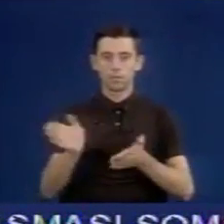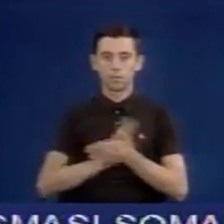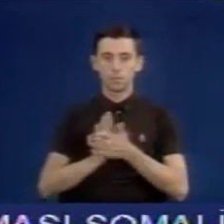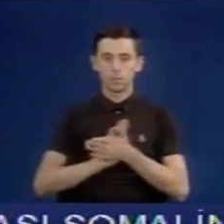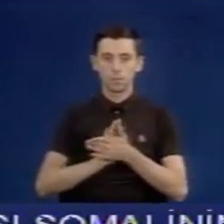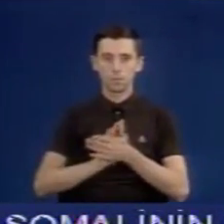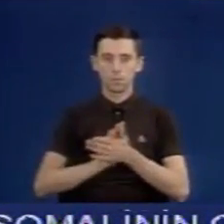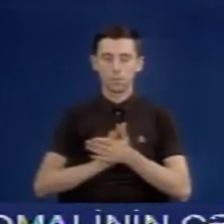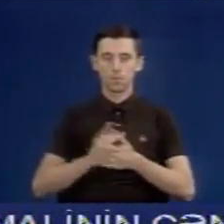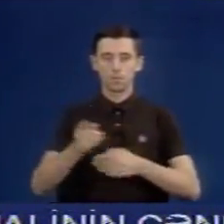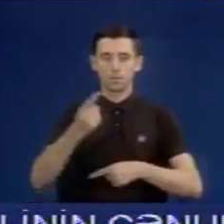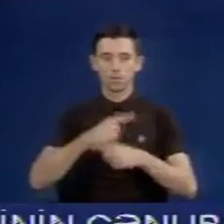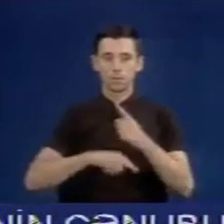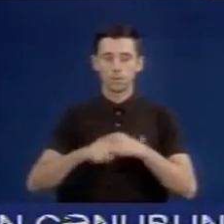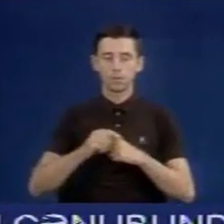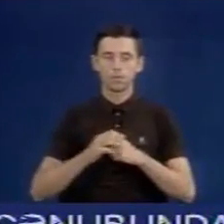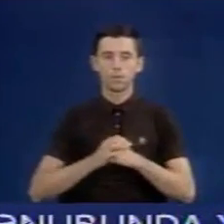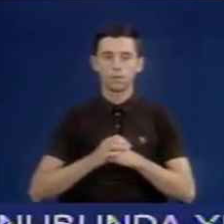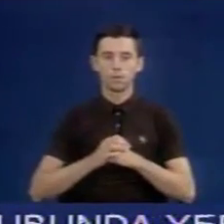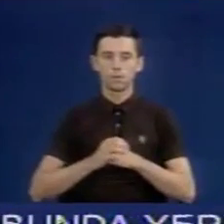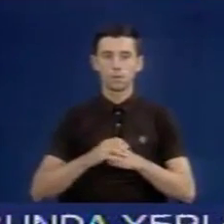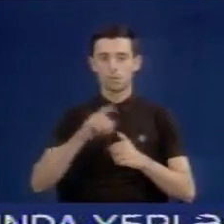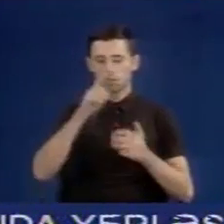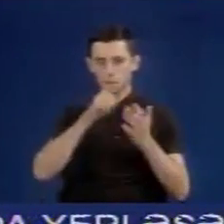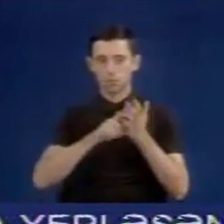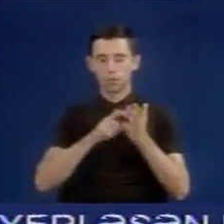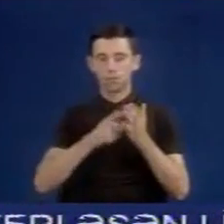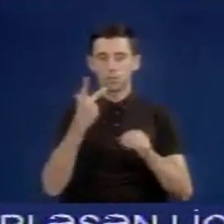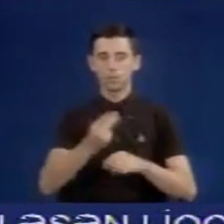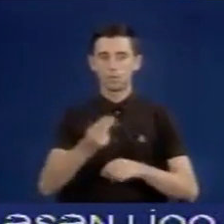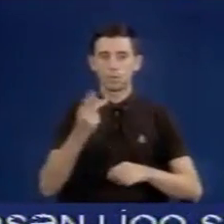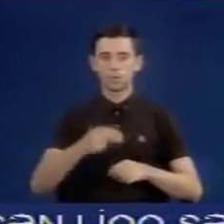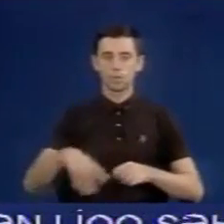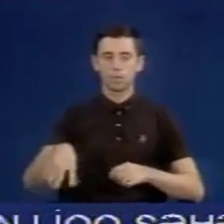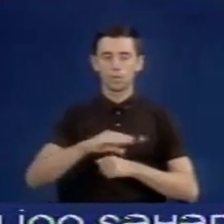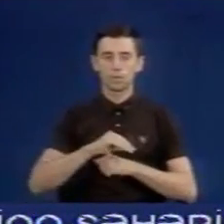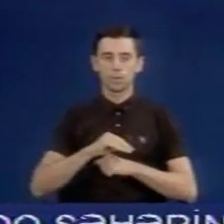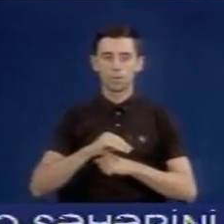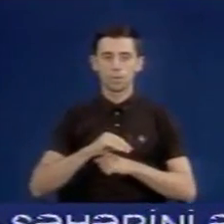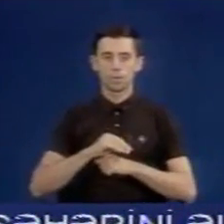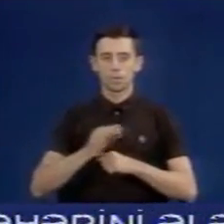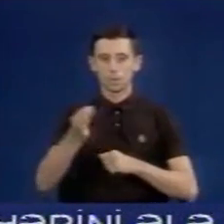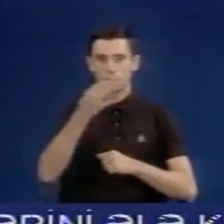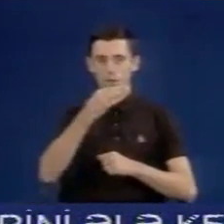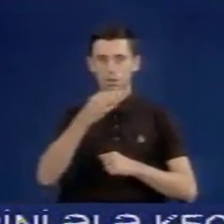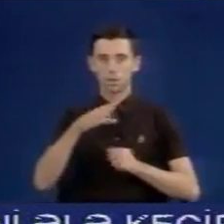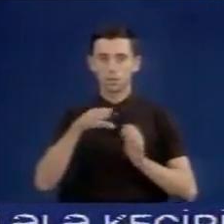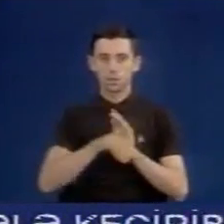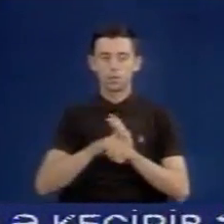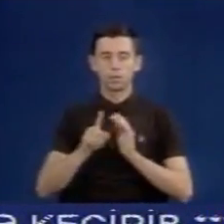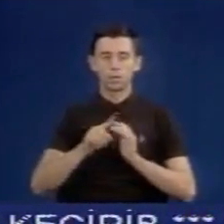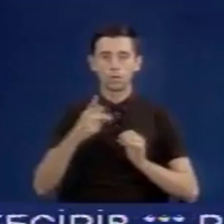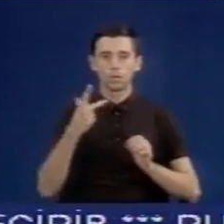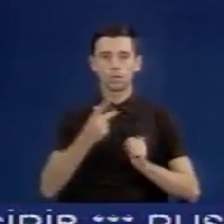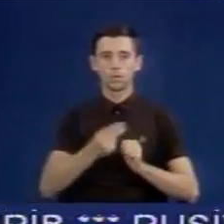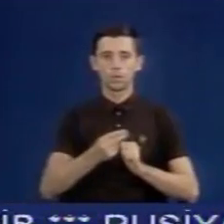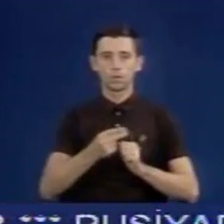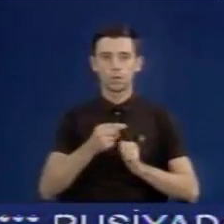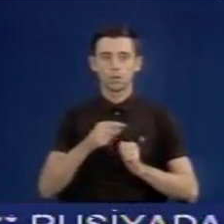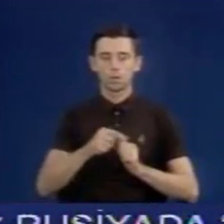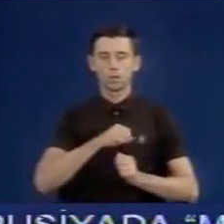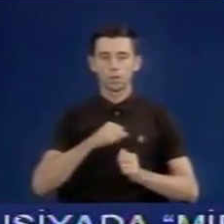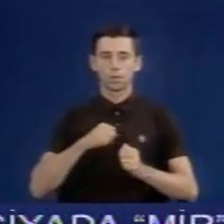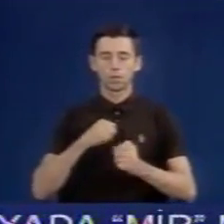həm dezinseksiya, eləcə də quşların peyvənd olunması üçün istifadə olunan maddələr elə bir maddələrdir ki, bunların yəni